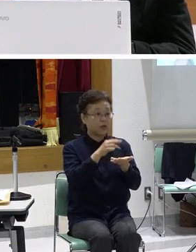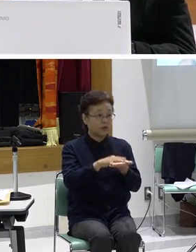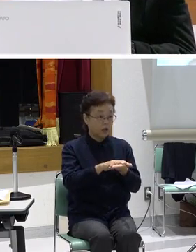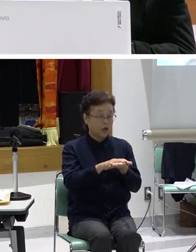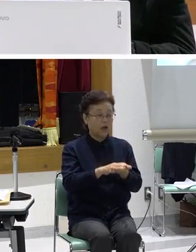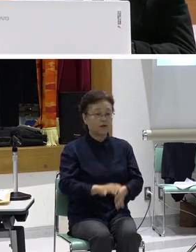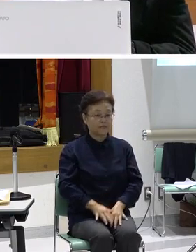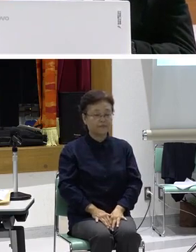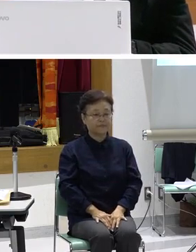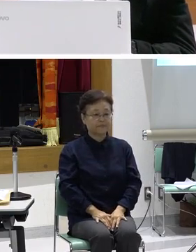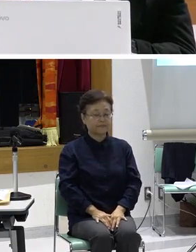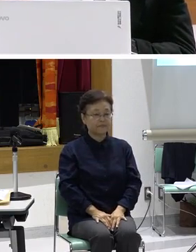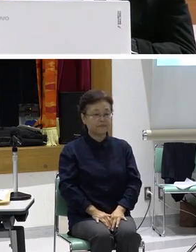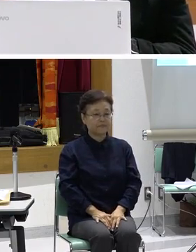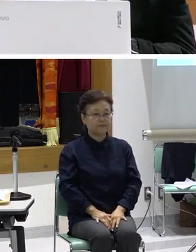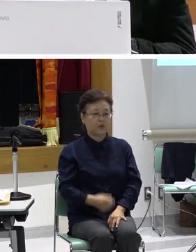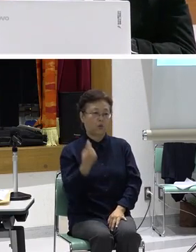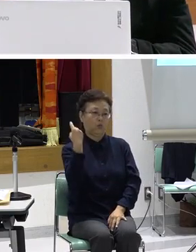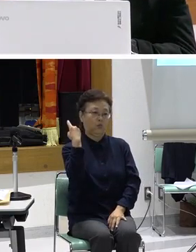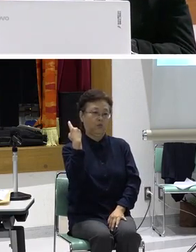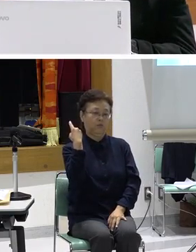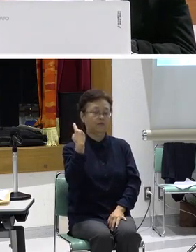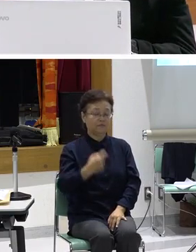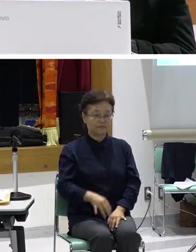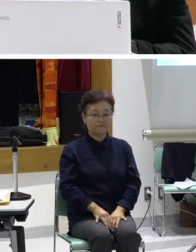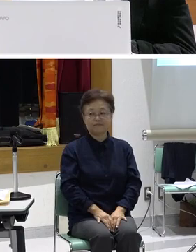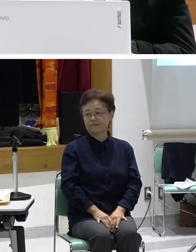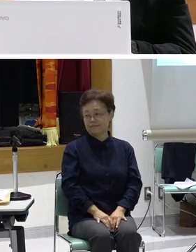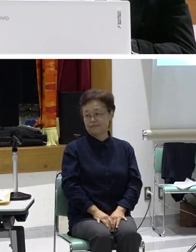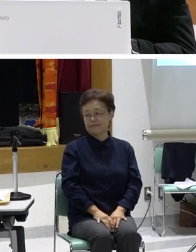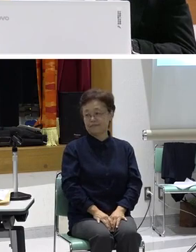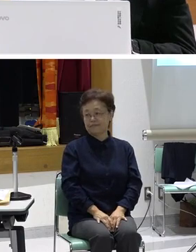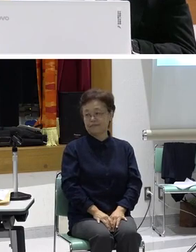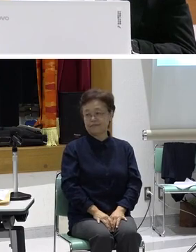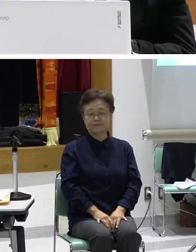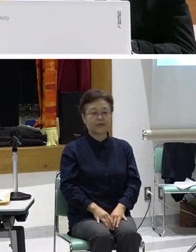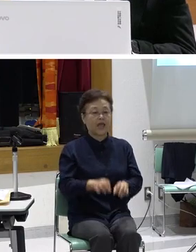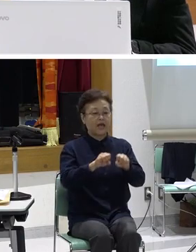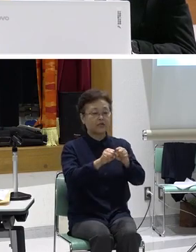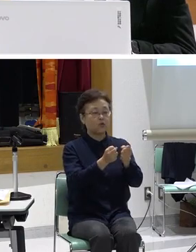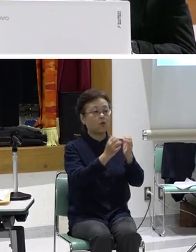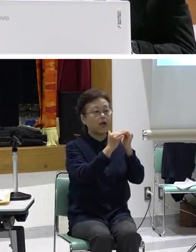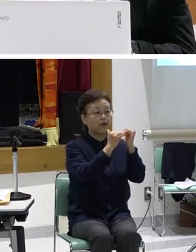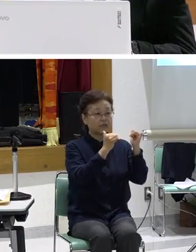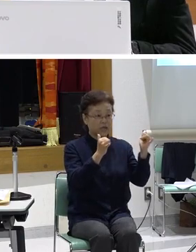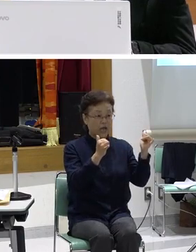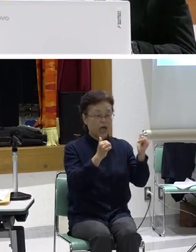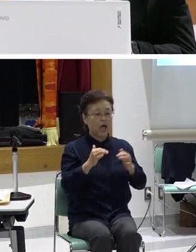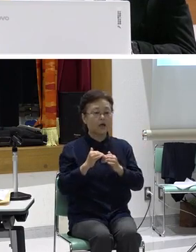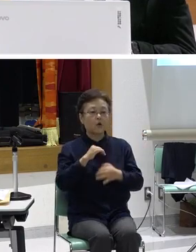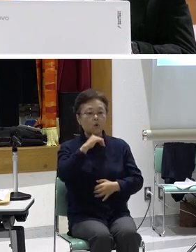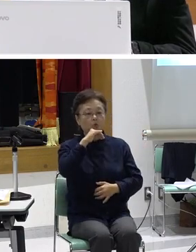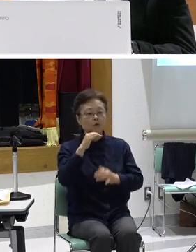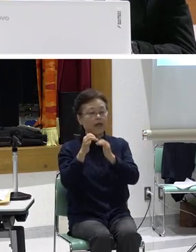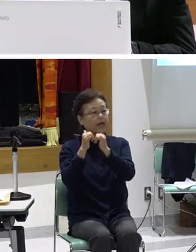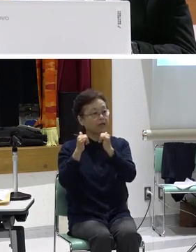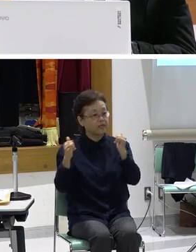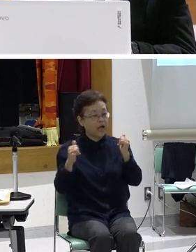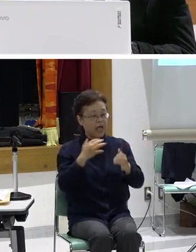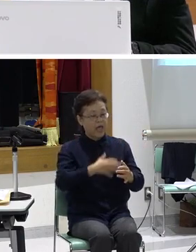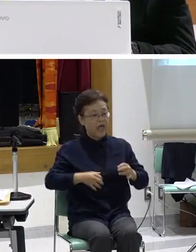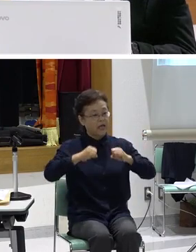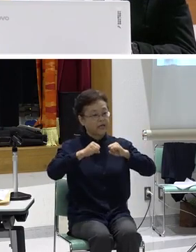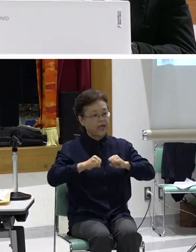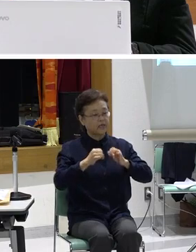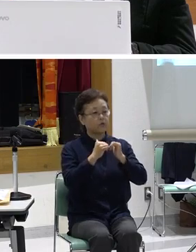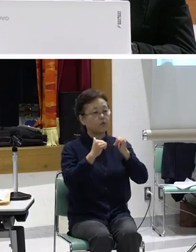調べてみました。こんなふうに書いていました。障害者、高齢者、健常者